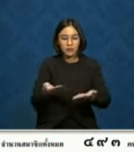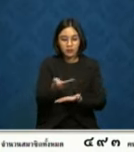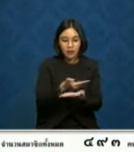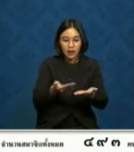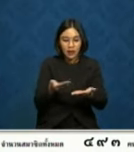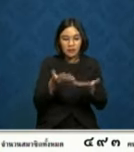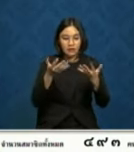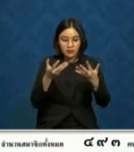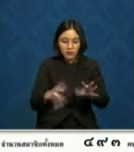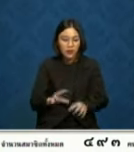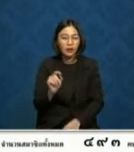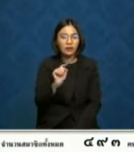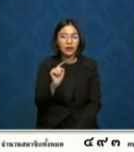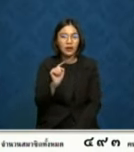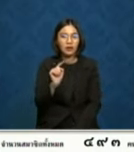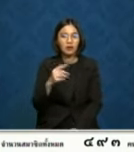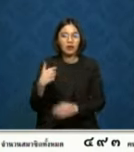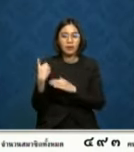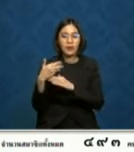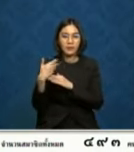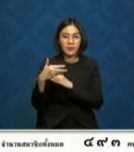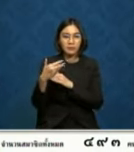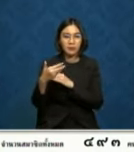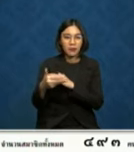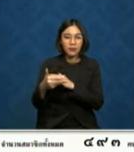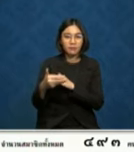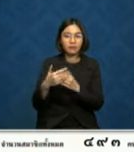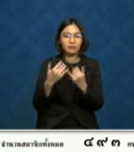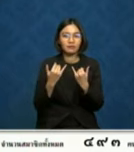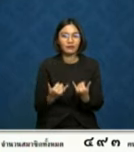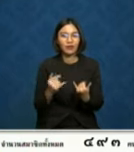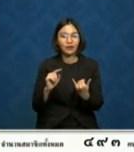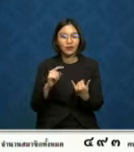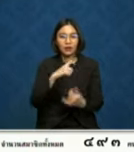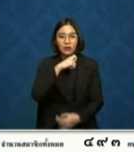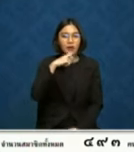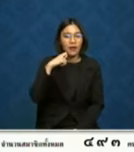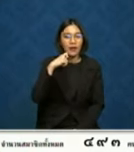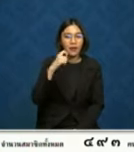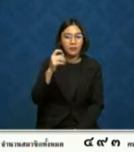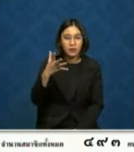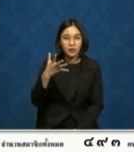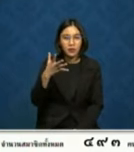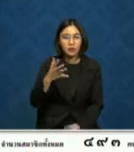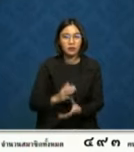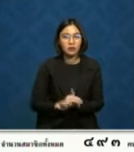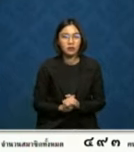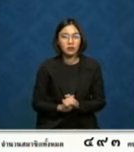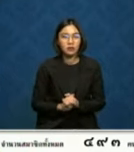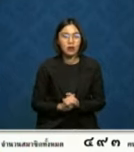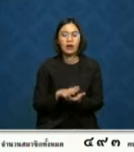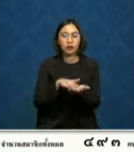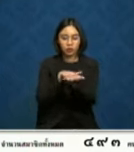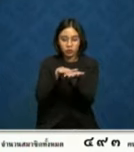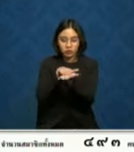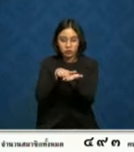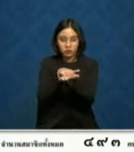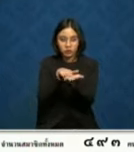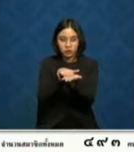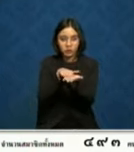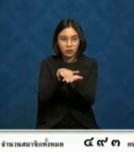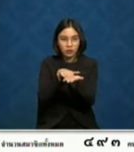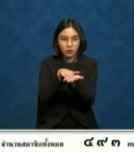พิจารณากันมาผ่านไปช่วงเวลาหนึ่งครับบอกว่าตอนนี้เฮ้ยไม่แล้งแล้วนะเอ้ยขออภัยครับ